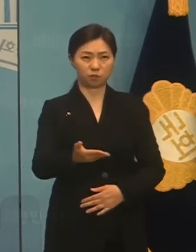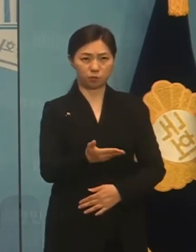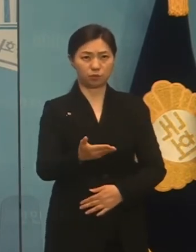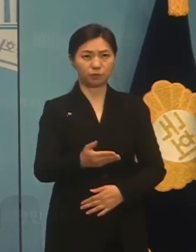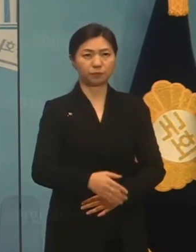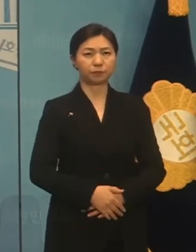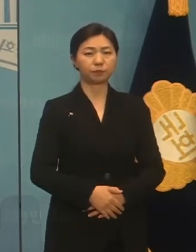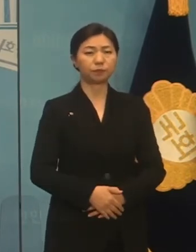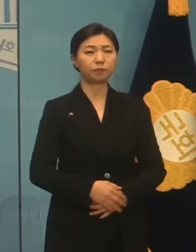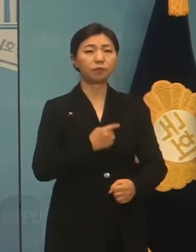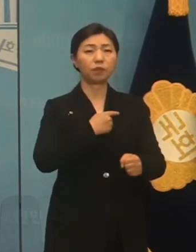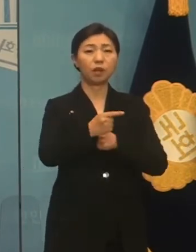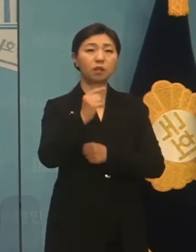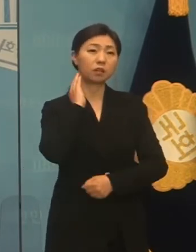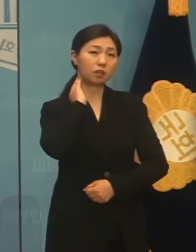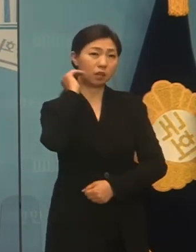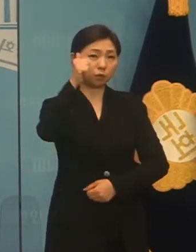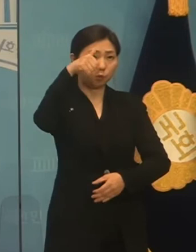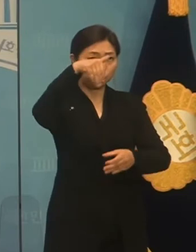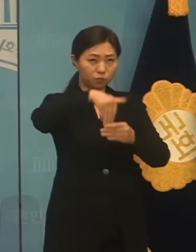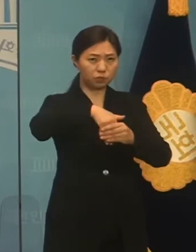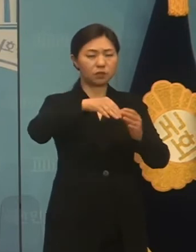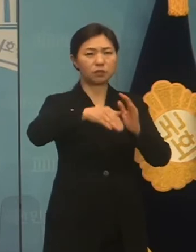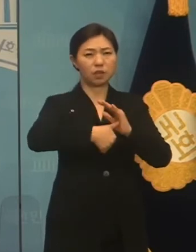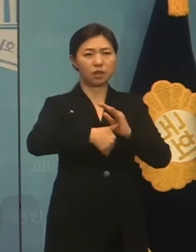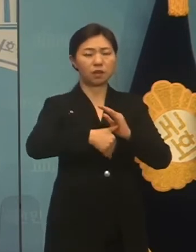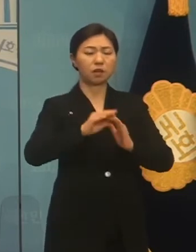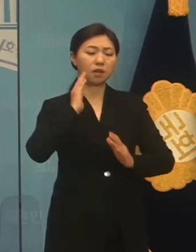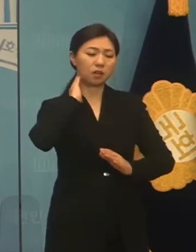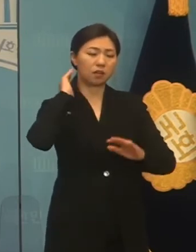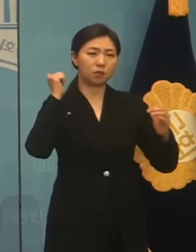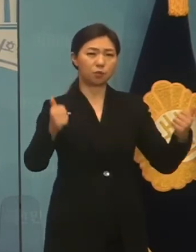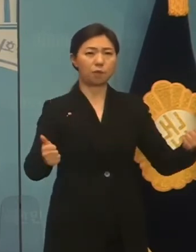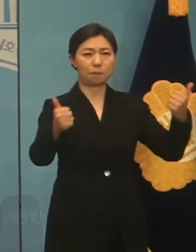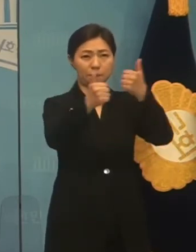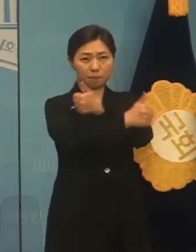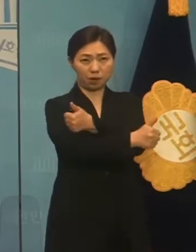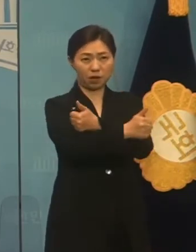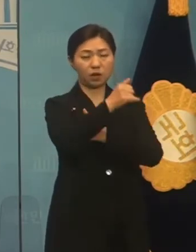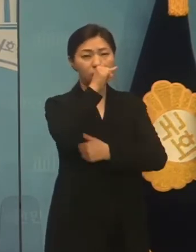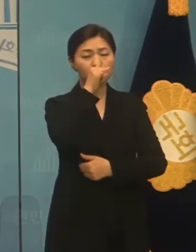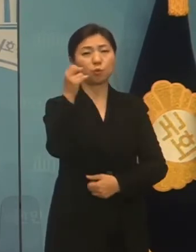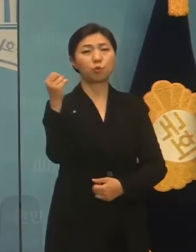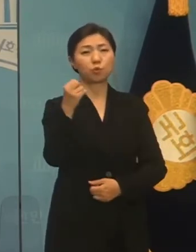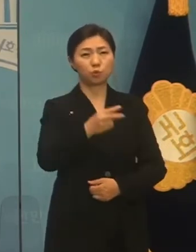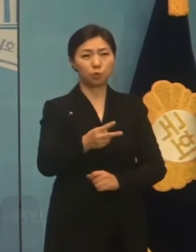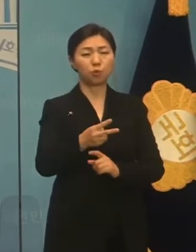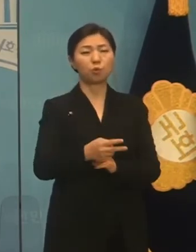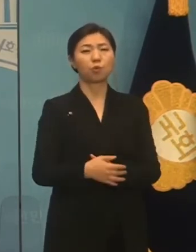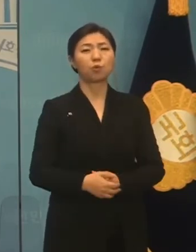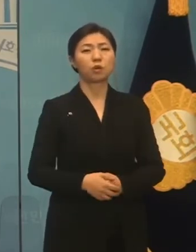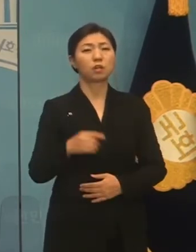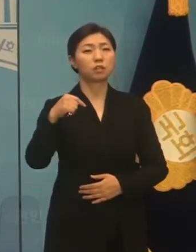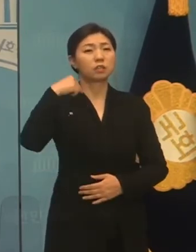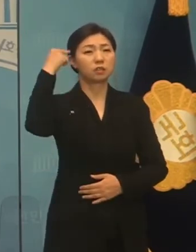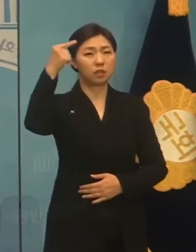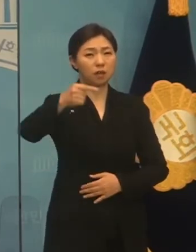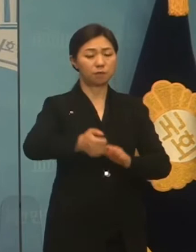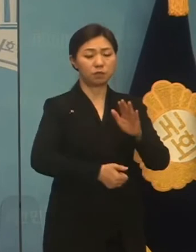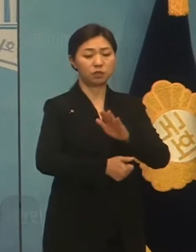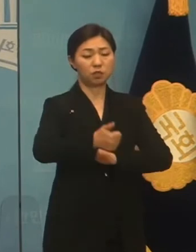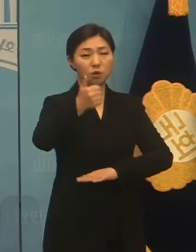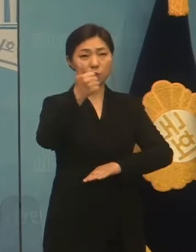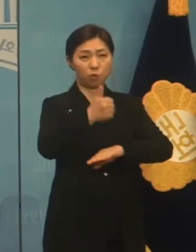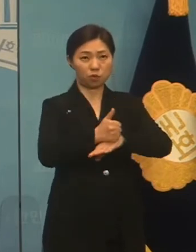내년 대선에서 정권 교체와 정권 교체 이후의 성공적인